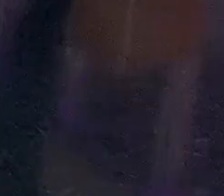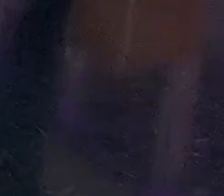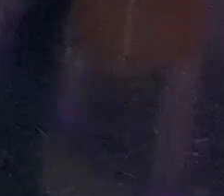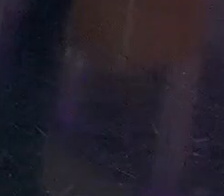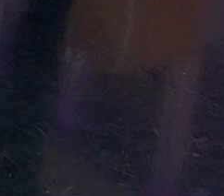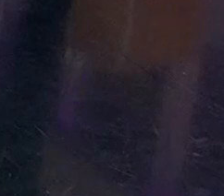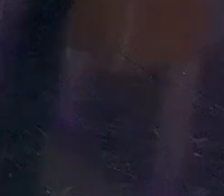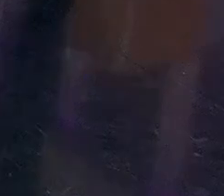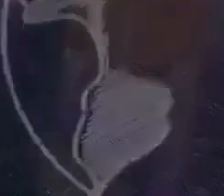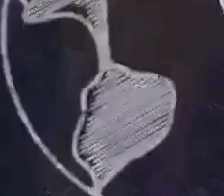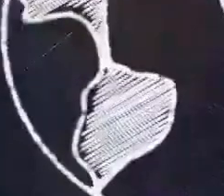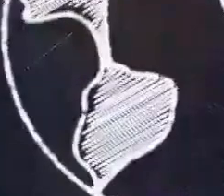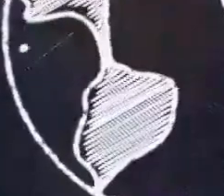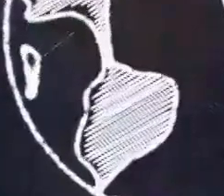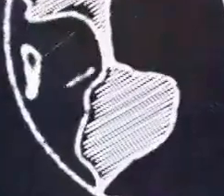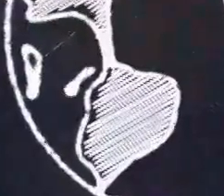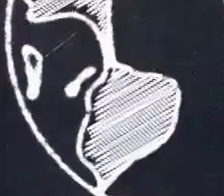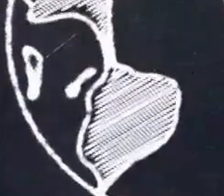nafas.